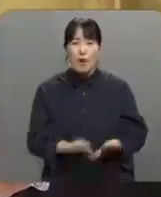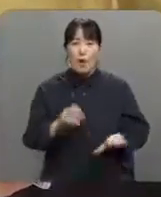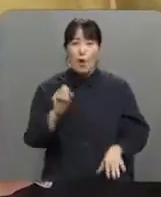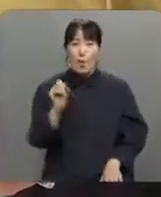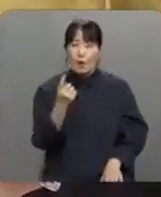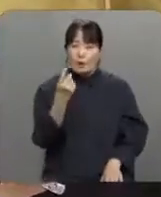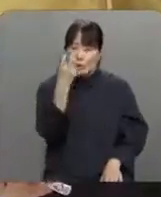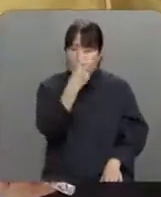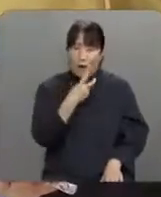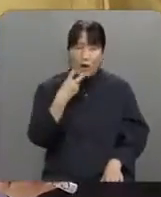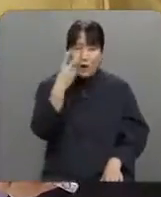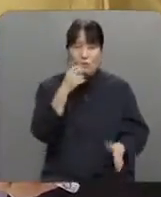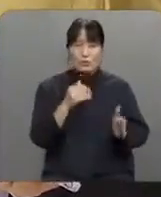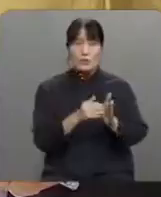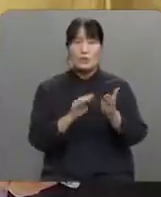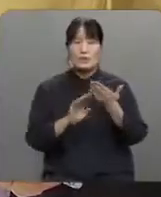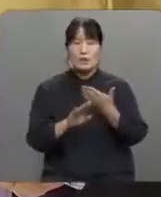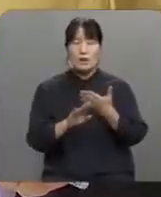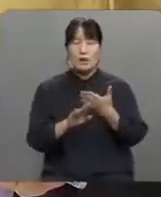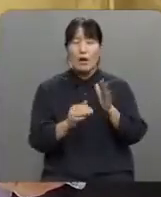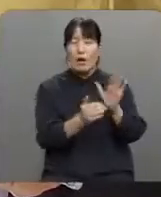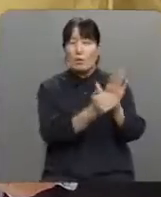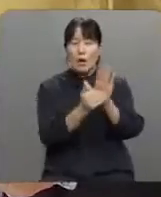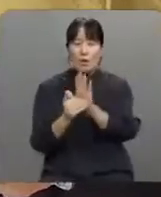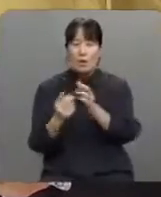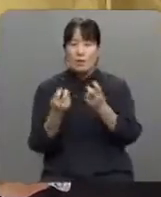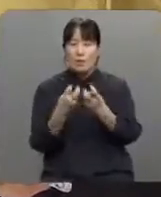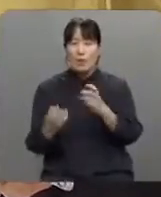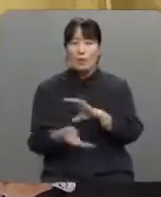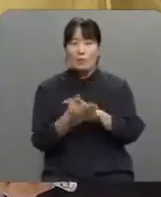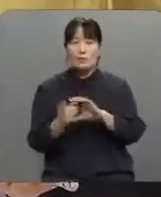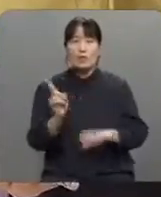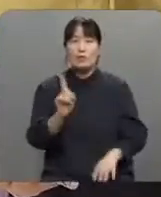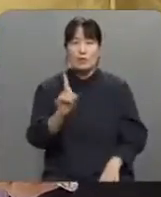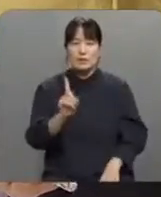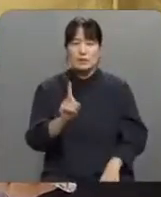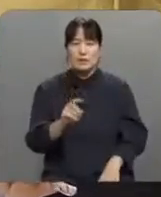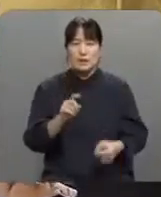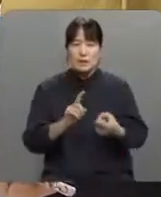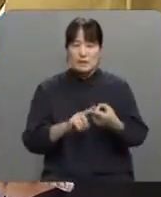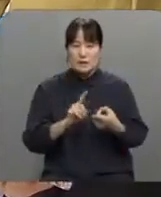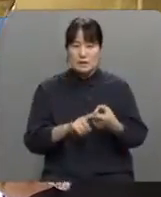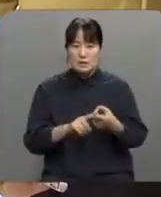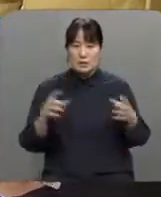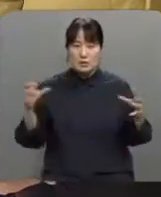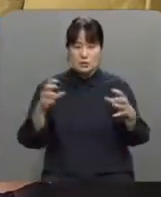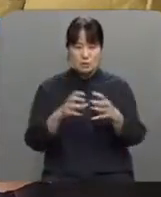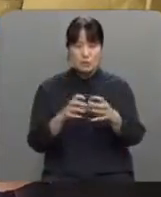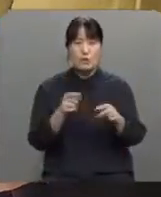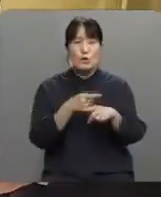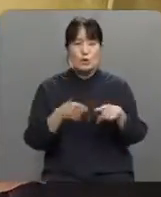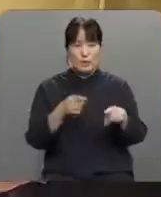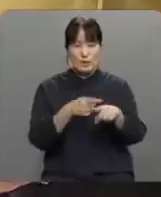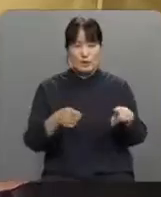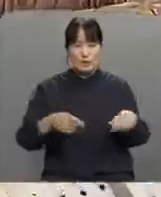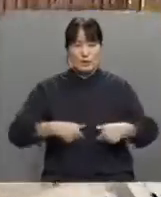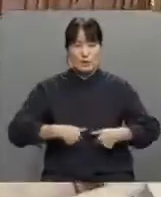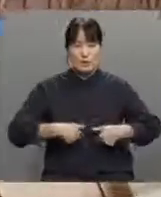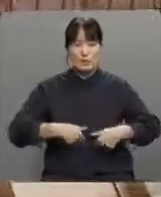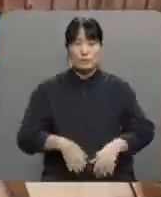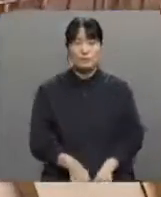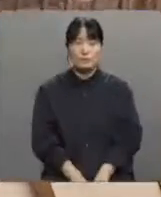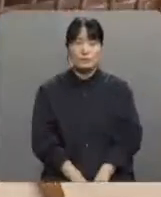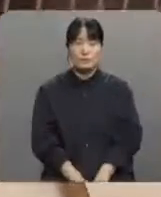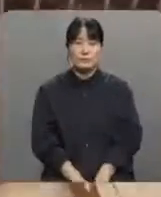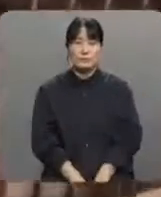해보고 그동안 뭐 방역 허점이 뭔지 차단을 하면서 우리 그동안 소홀했던 점이 뭔지 이런 것을 좀 종합적으로 판단 좀 해야 될 것